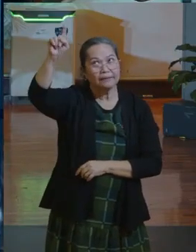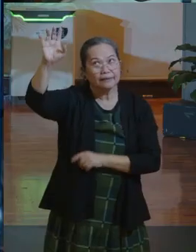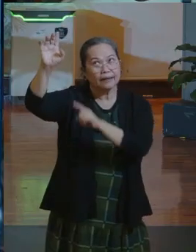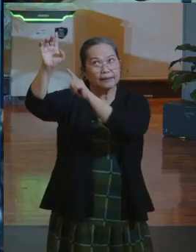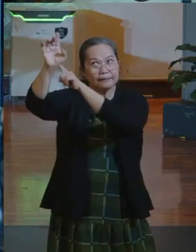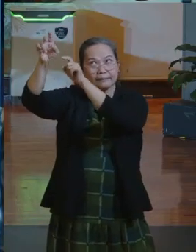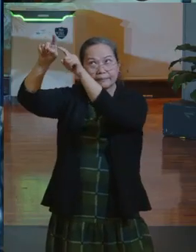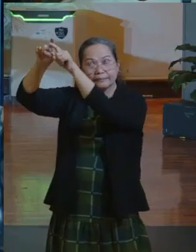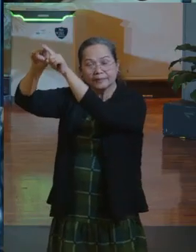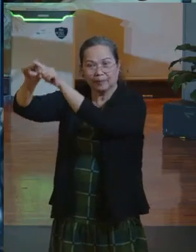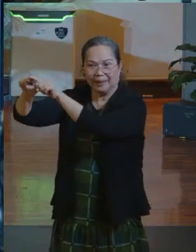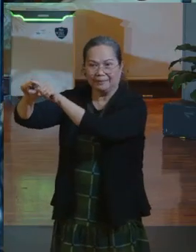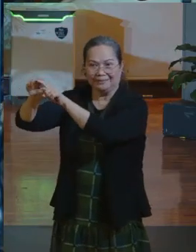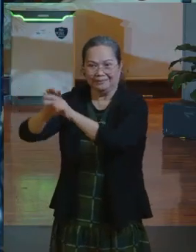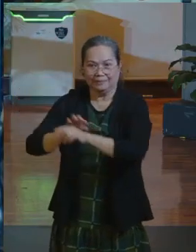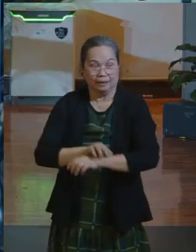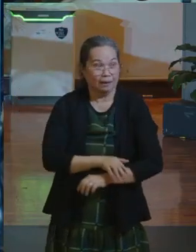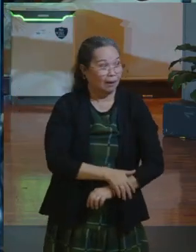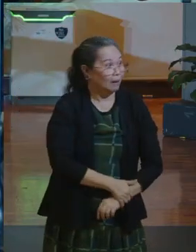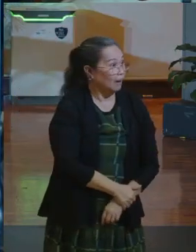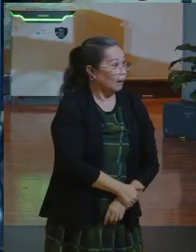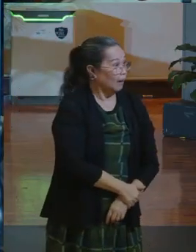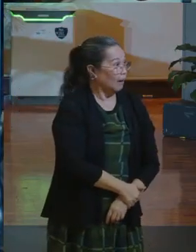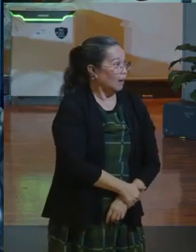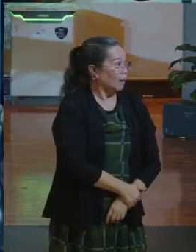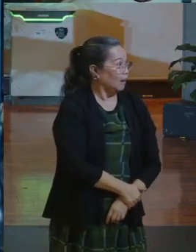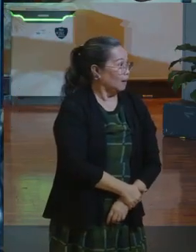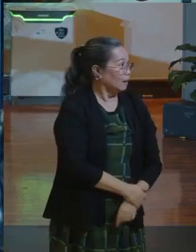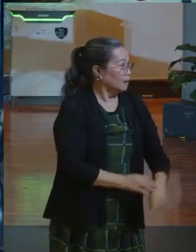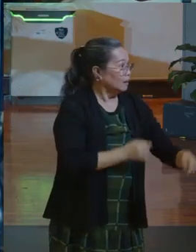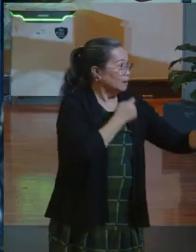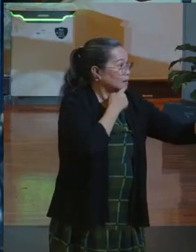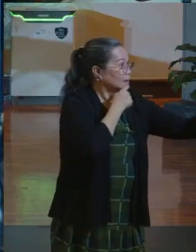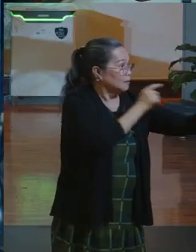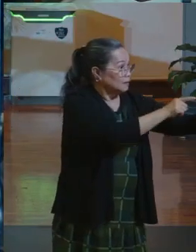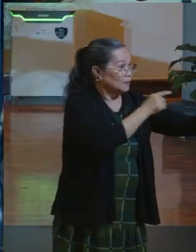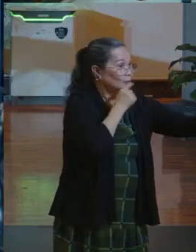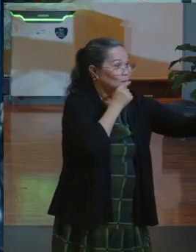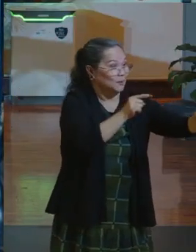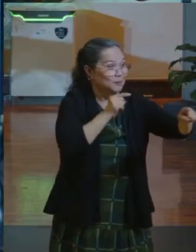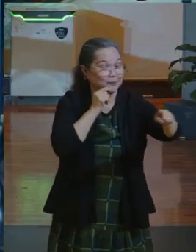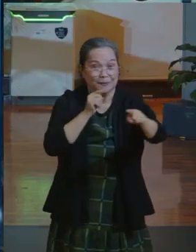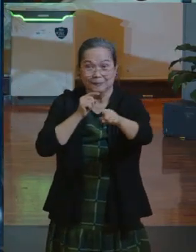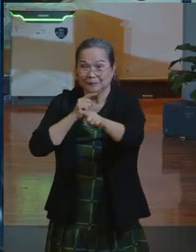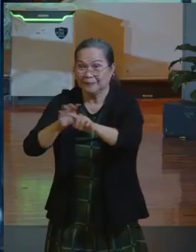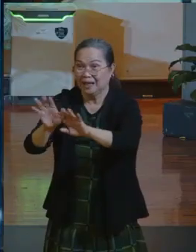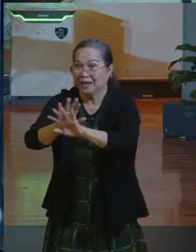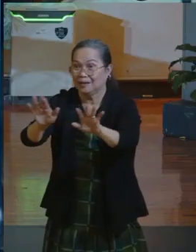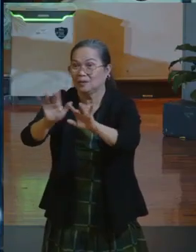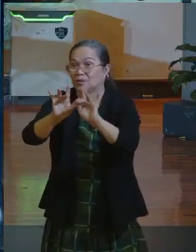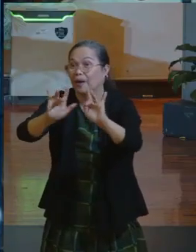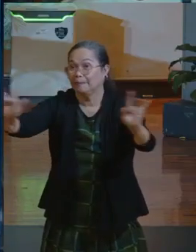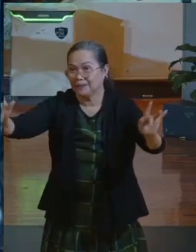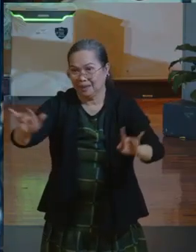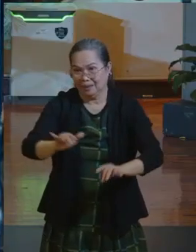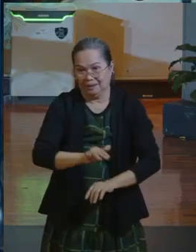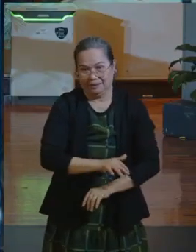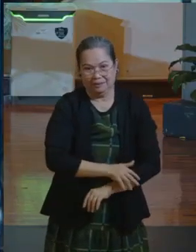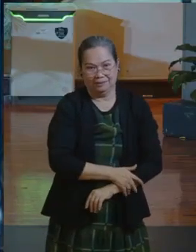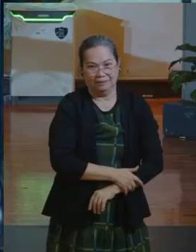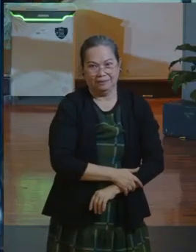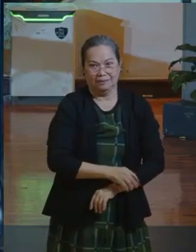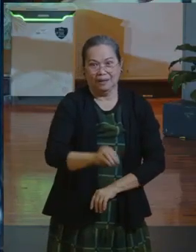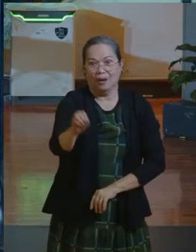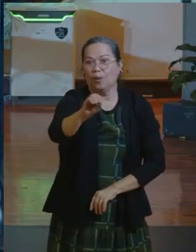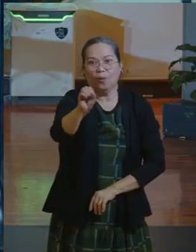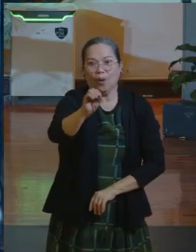So kayo ay pinopromote ko. Isusuko ko na kayo ngayon, pero wala kayong dala, wala kayong per